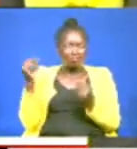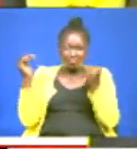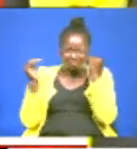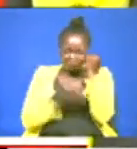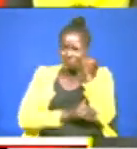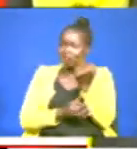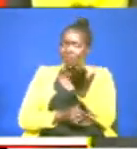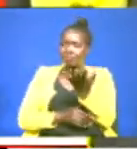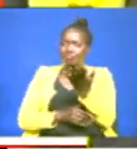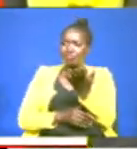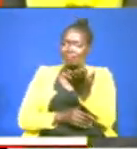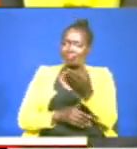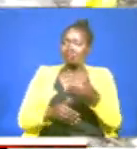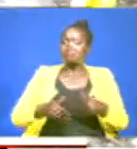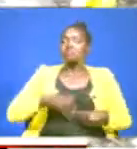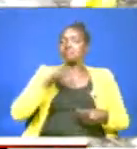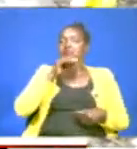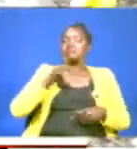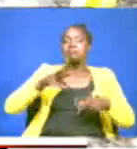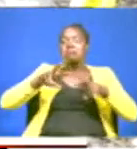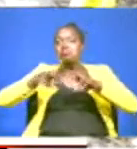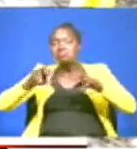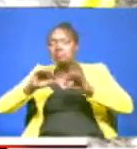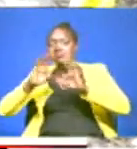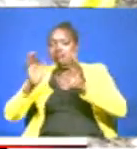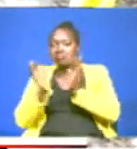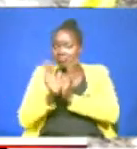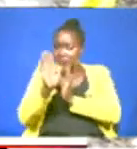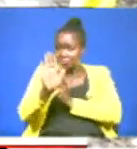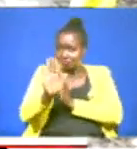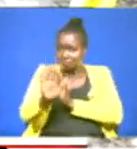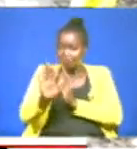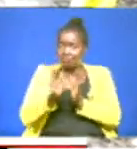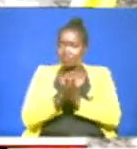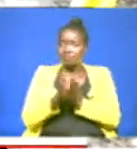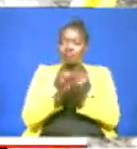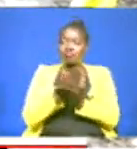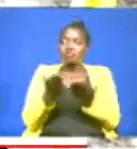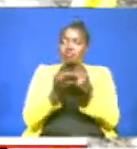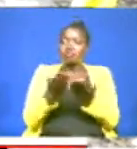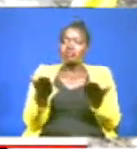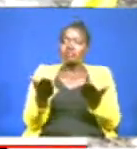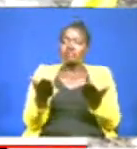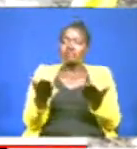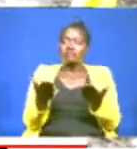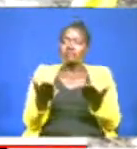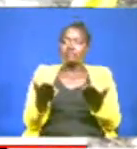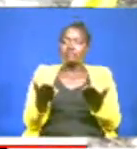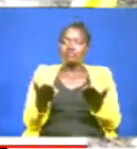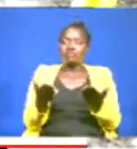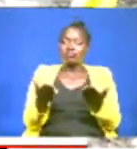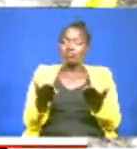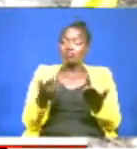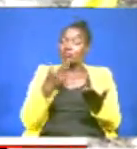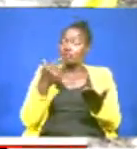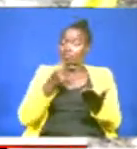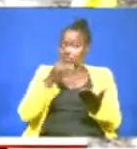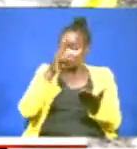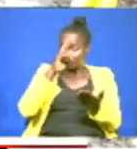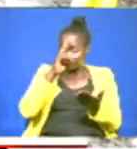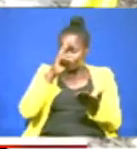Ni kijana mdogo, alikuwa anatafutia familia yake. Confirming the incident, Matungulu OCPD Peter Omondi said police have